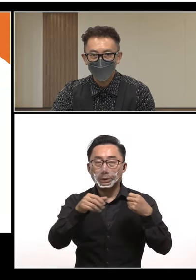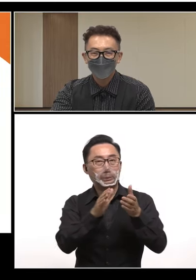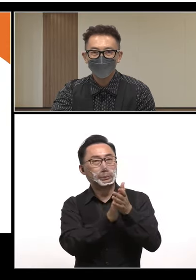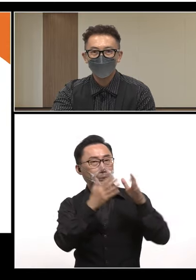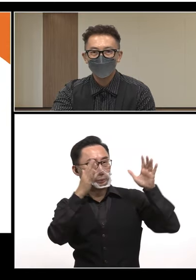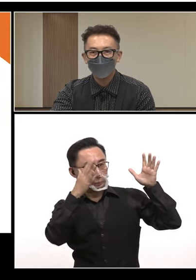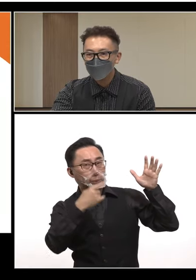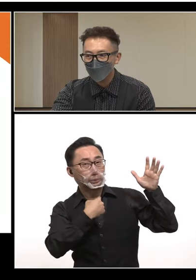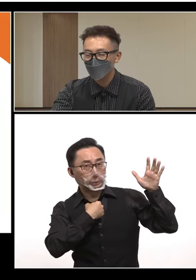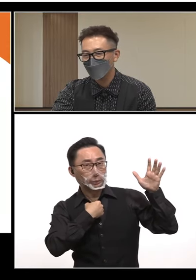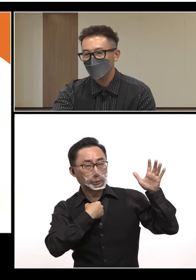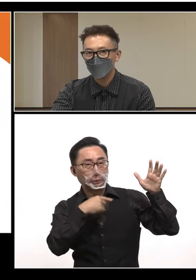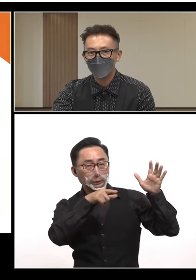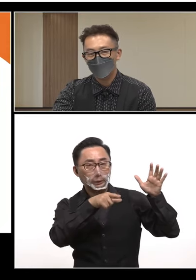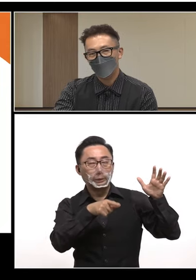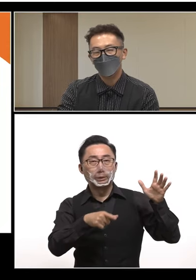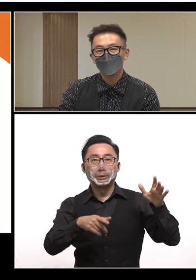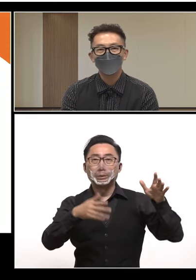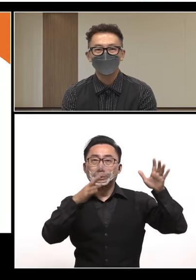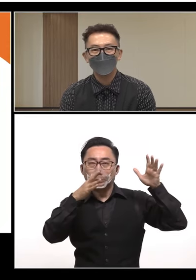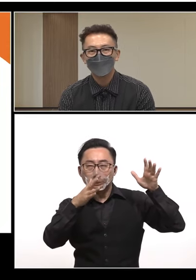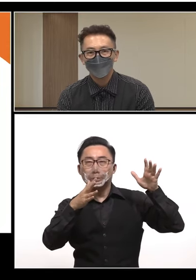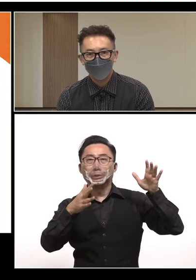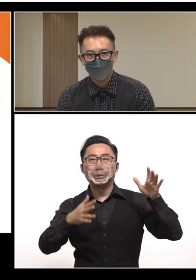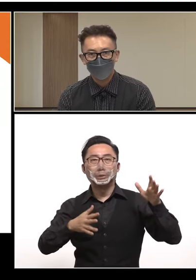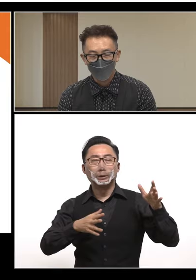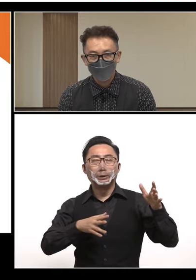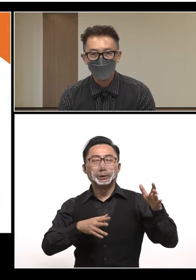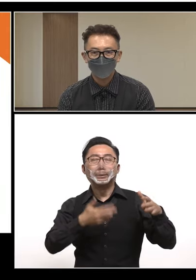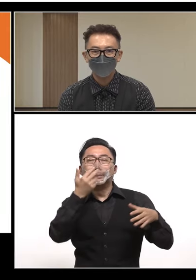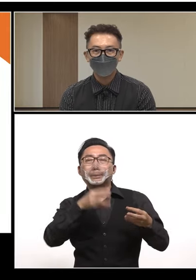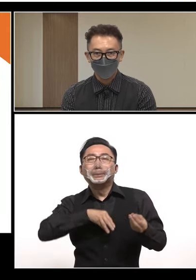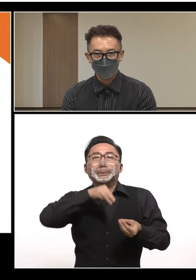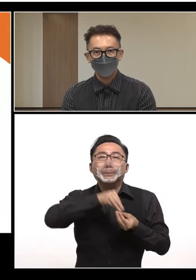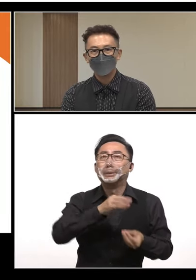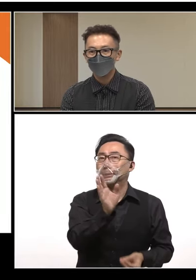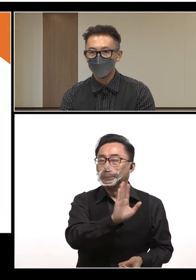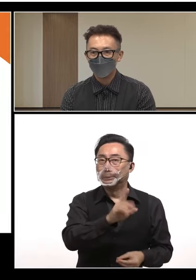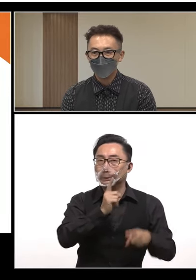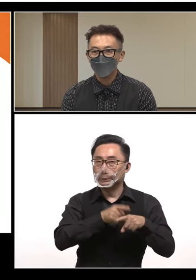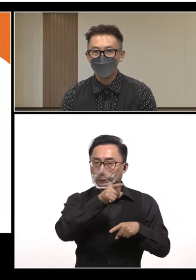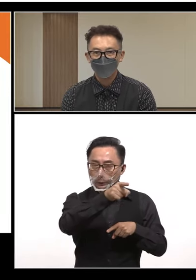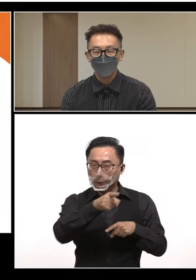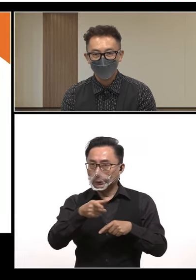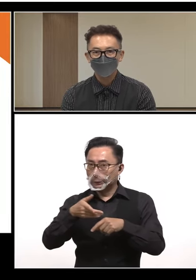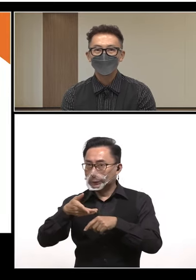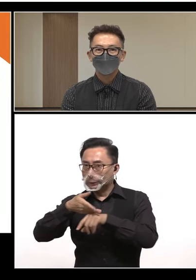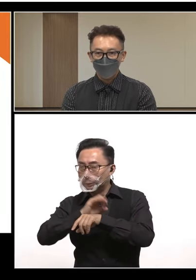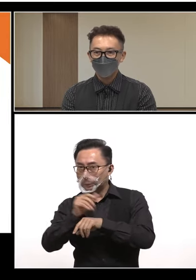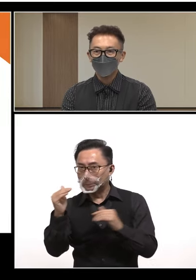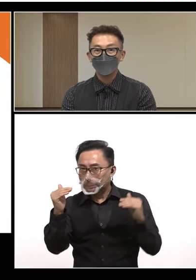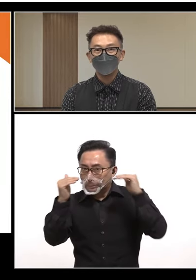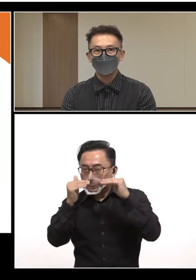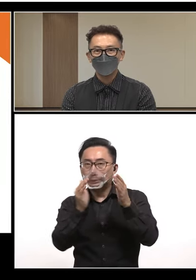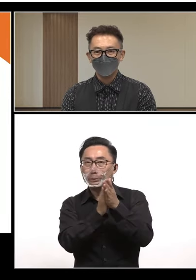聲咯。但我唔希望佢哋係得到啲同情啊嘅掌聲，而佢哋嘅能力咧係真係俾社會認同嘅。係